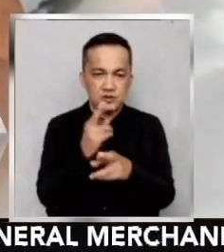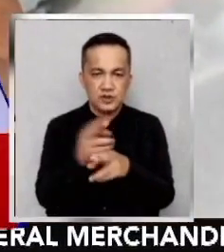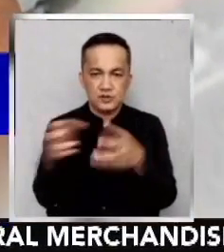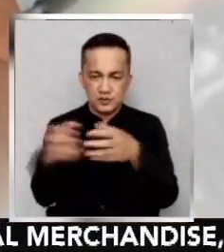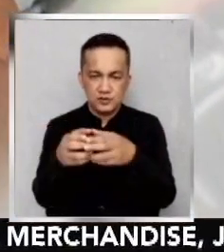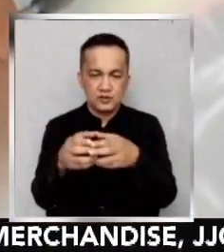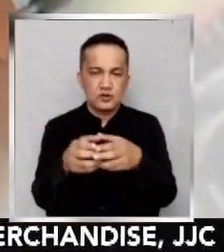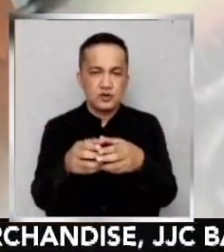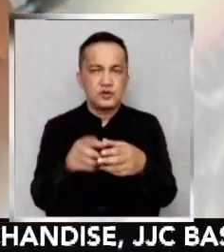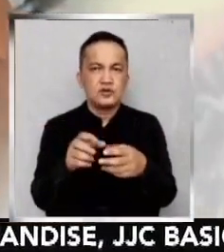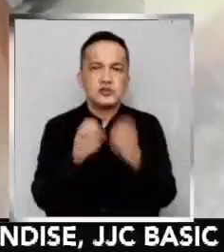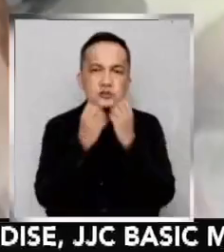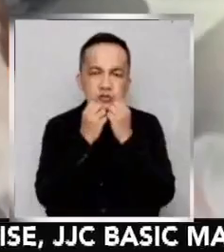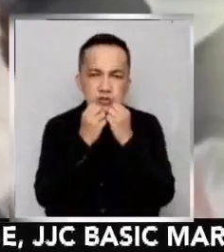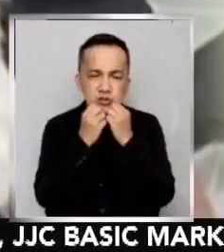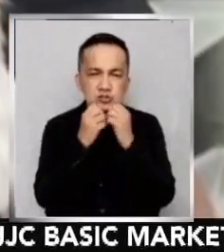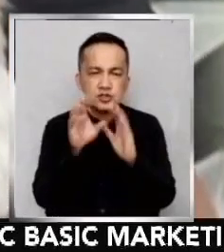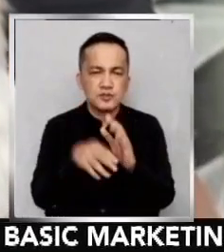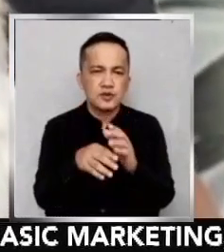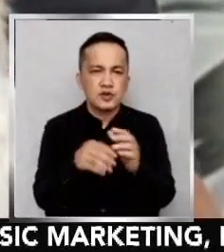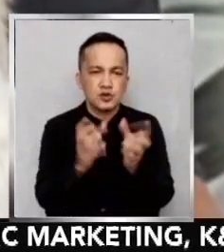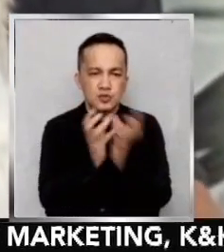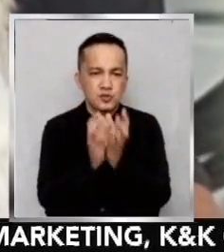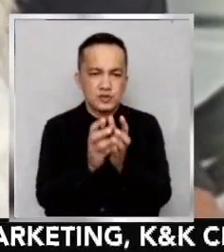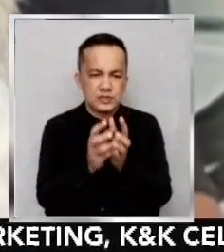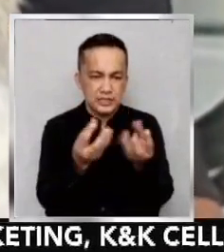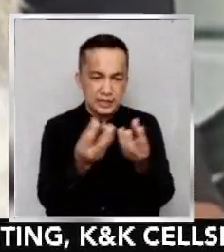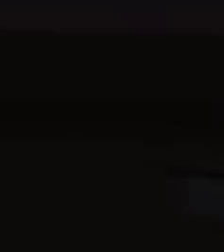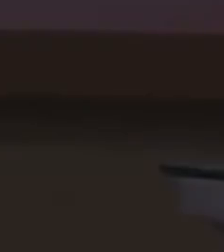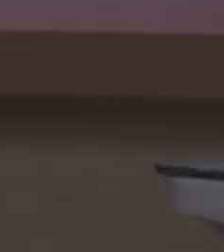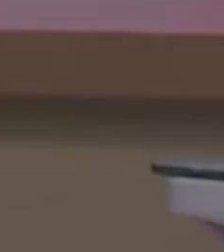low-cost community kapon.